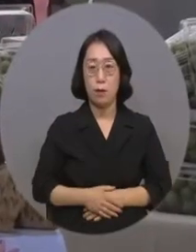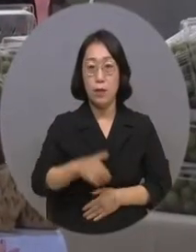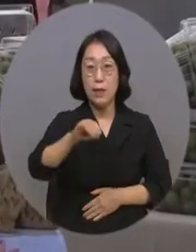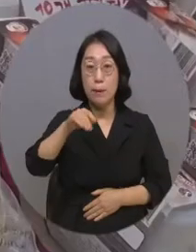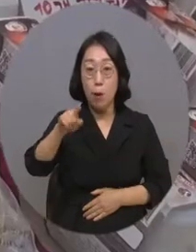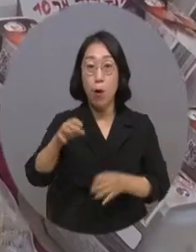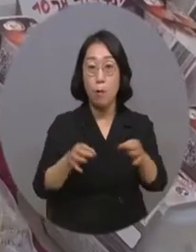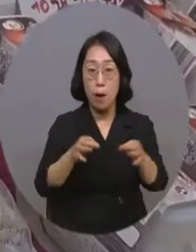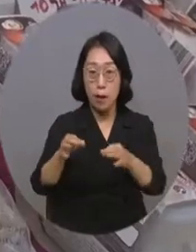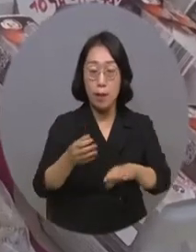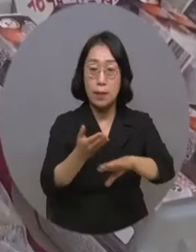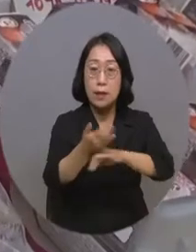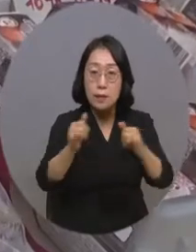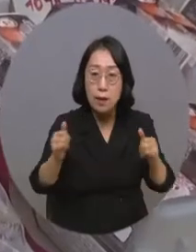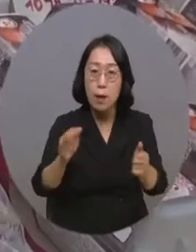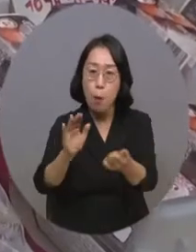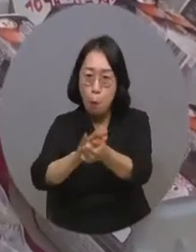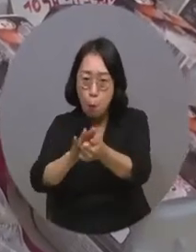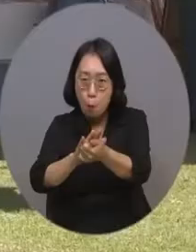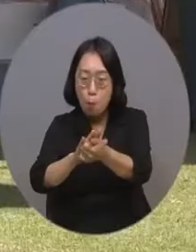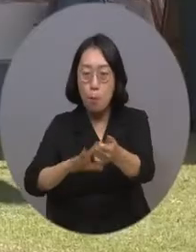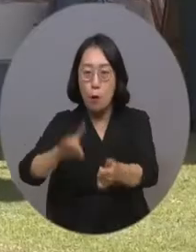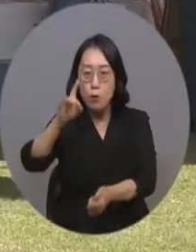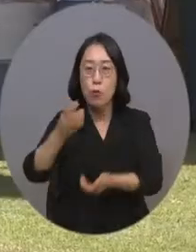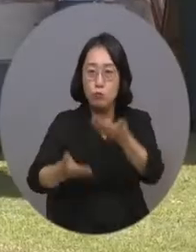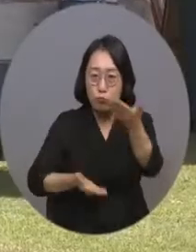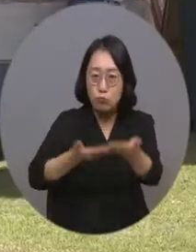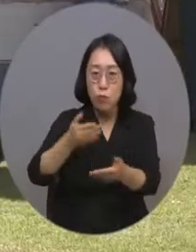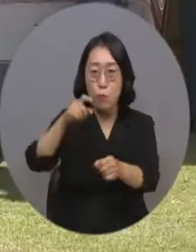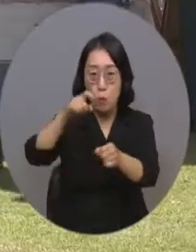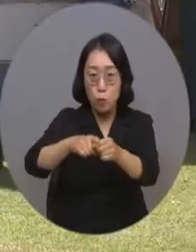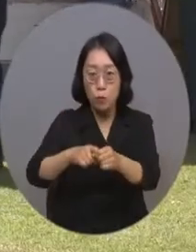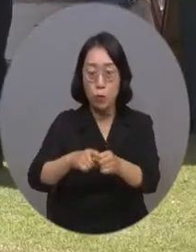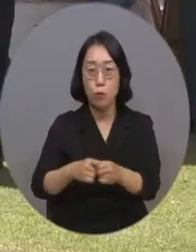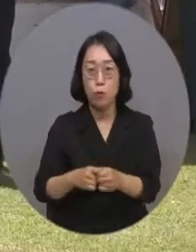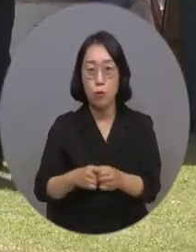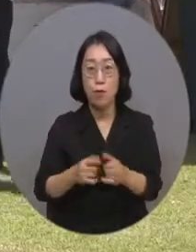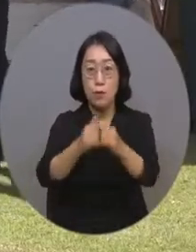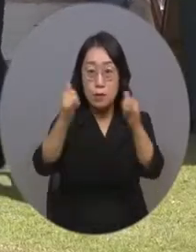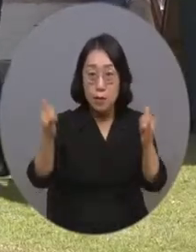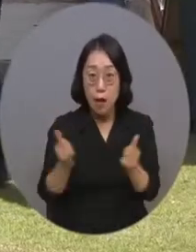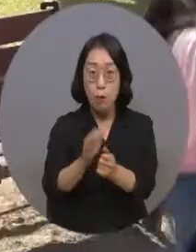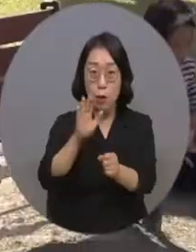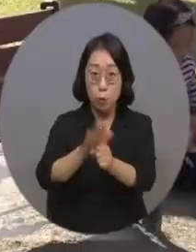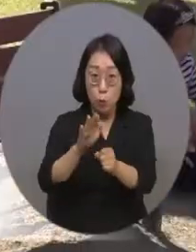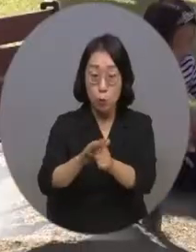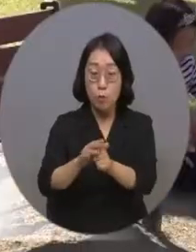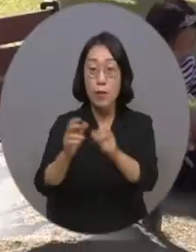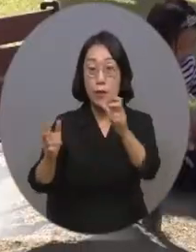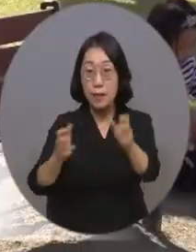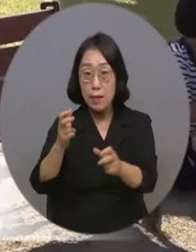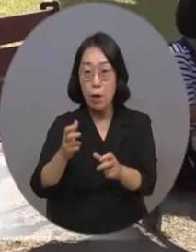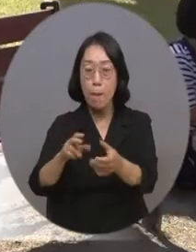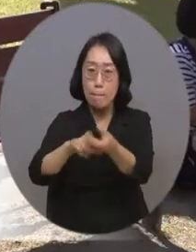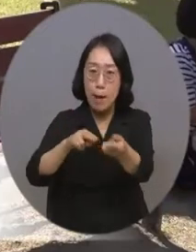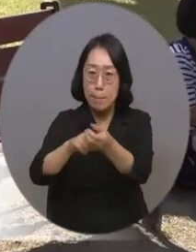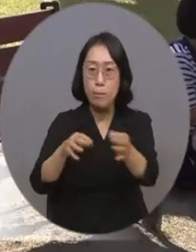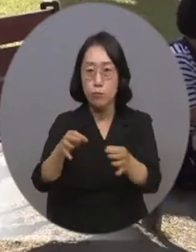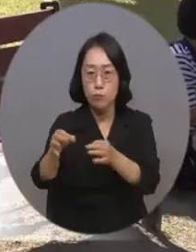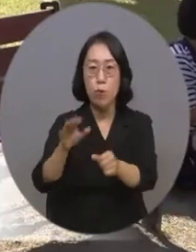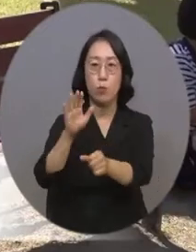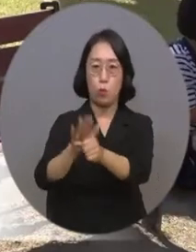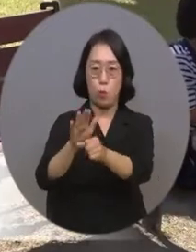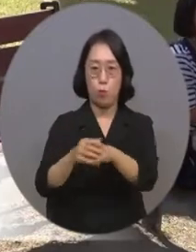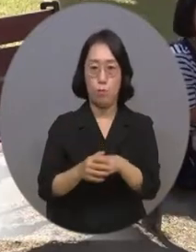이익을 우선하고 먼저 주는 나눔장터로 사회적 경제 기업의 판로를 지원합니다. 기버마켓은 사회적